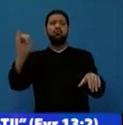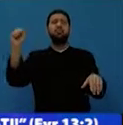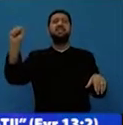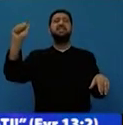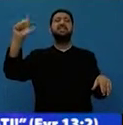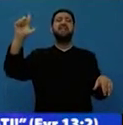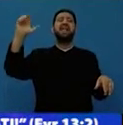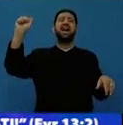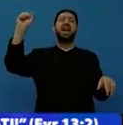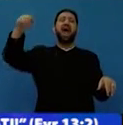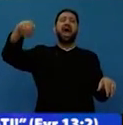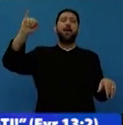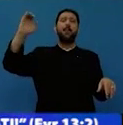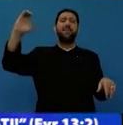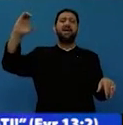Toți acești